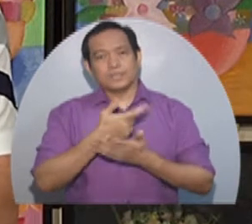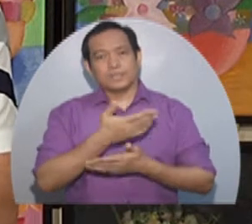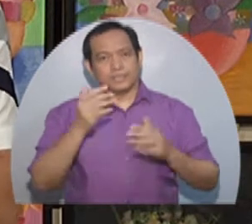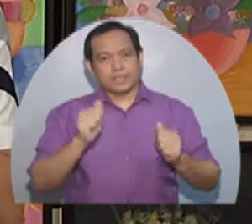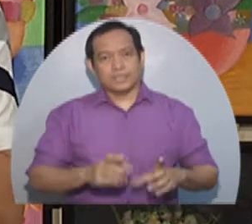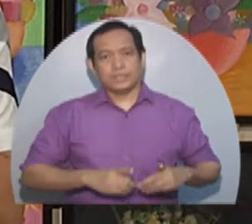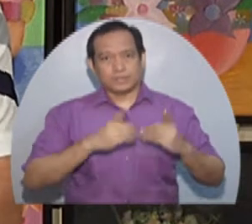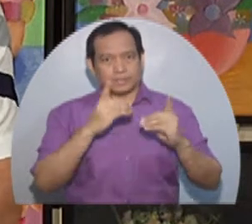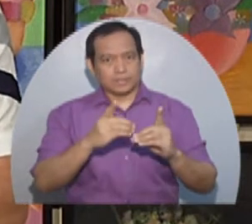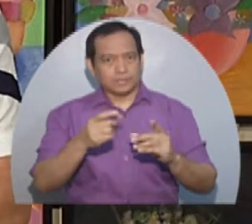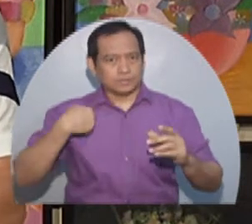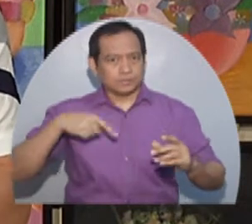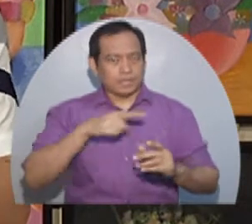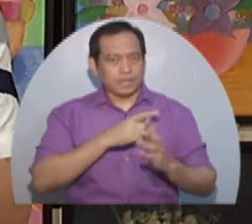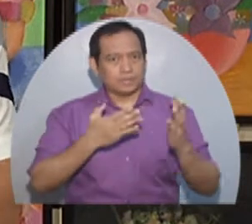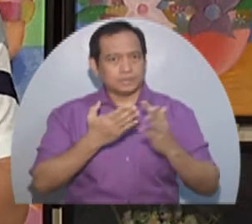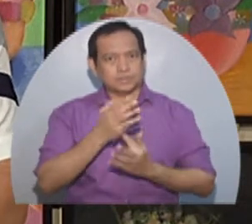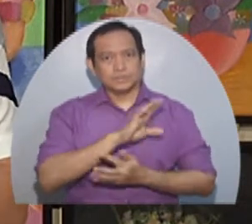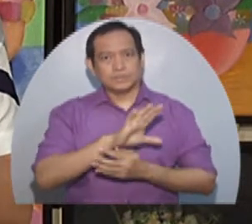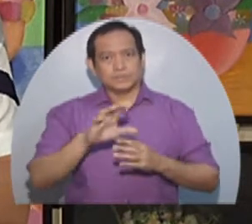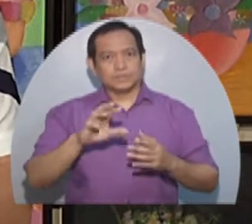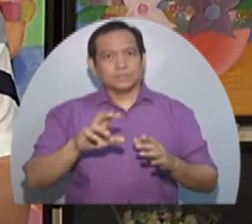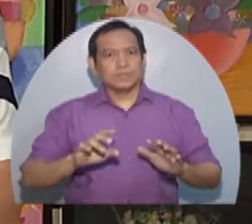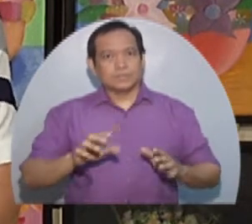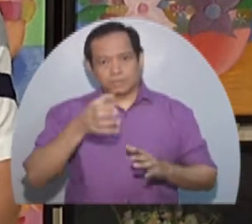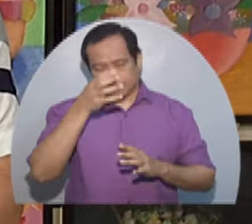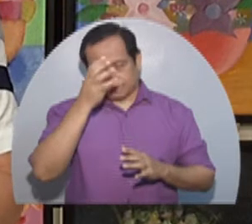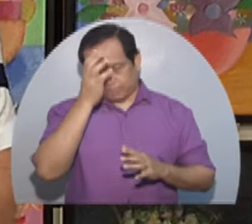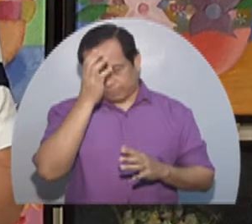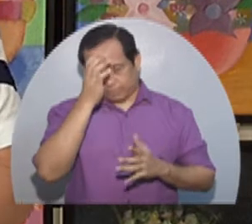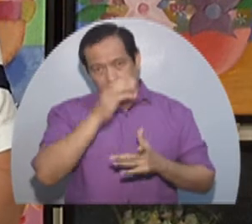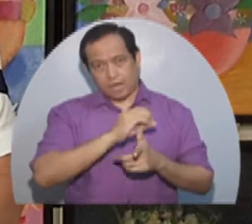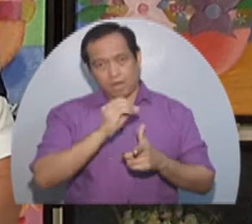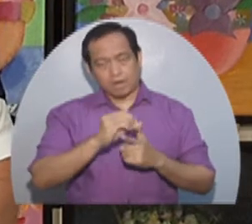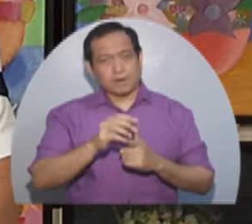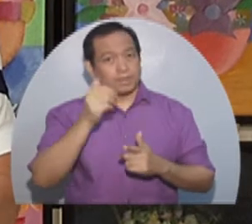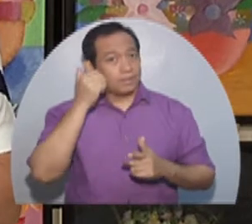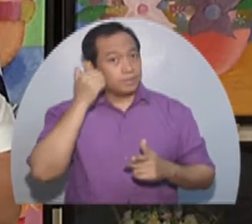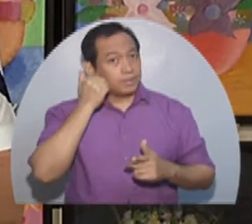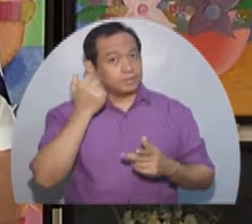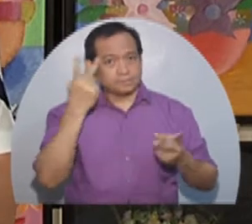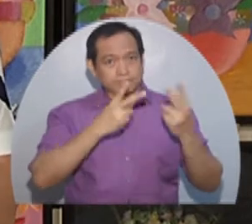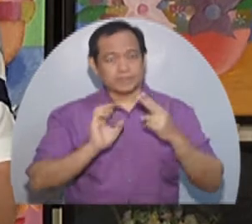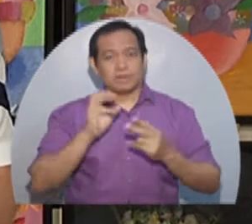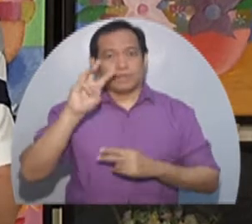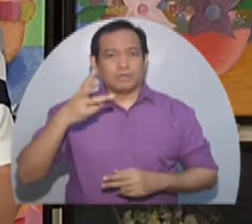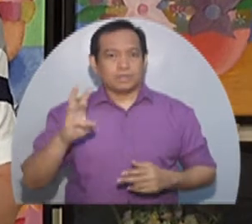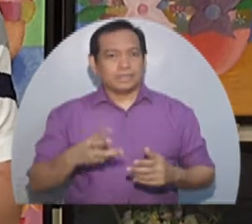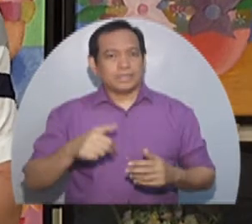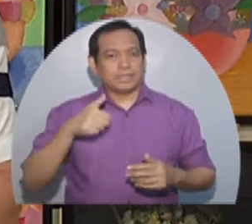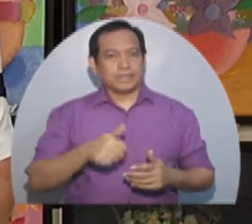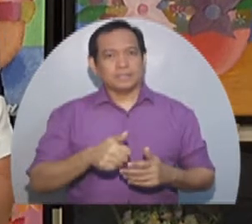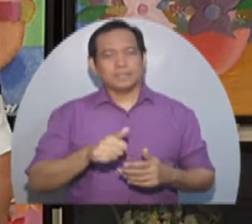matulungan. Maaari kayong mag-donate sa atin sa pamamagitan ng inyong mga computer o mga mobile phones. Bisitahin ang aming